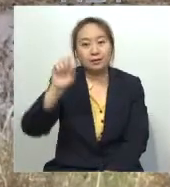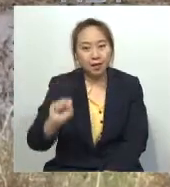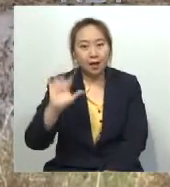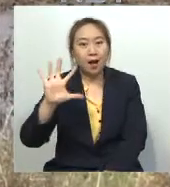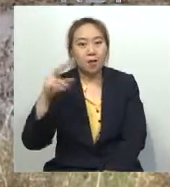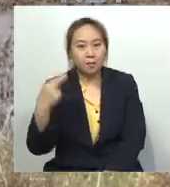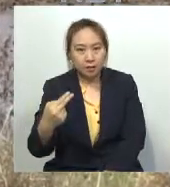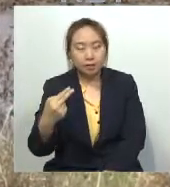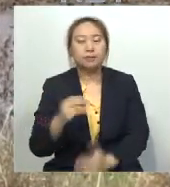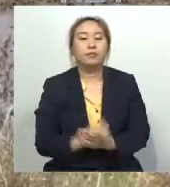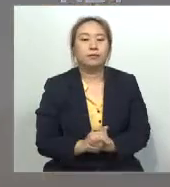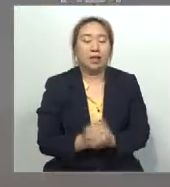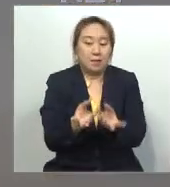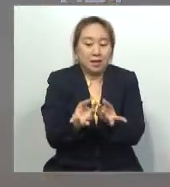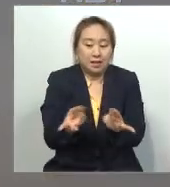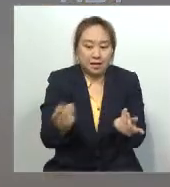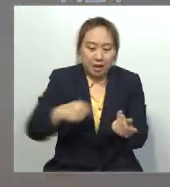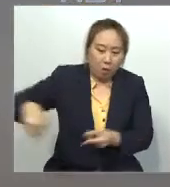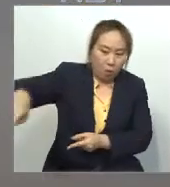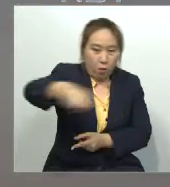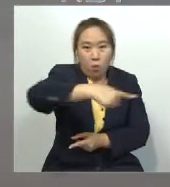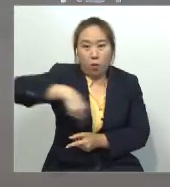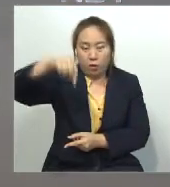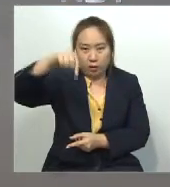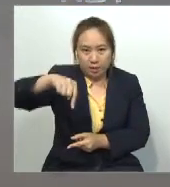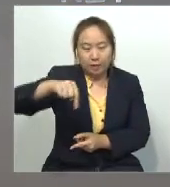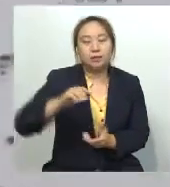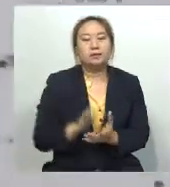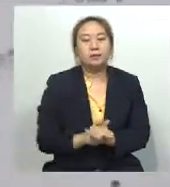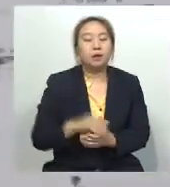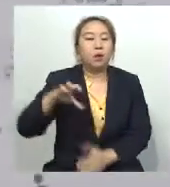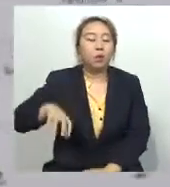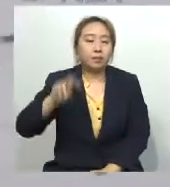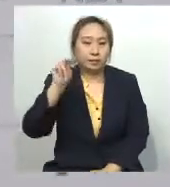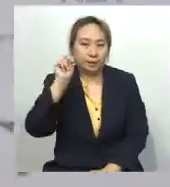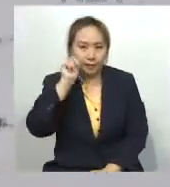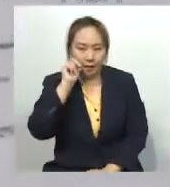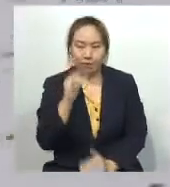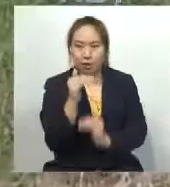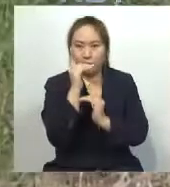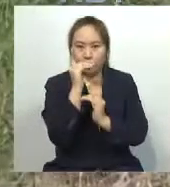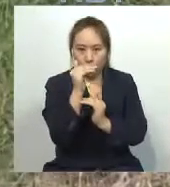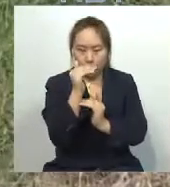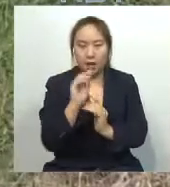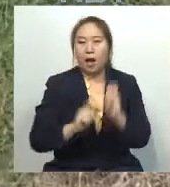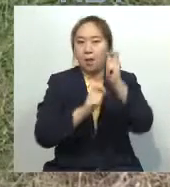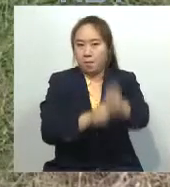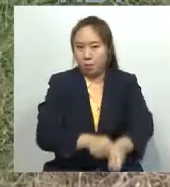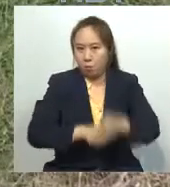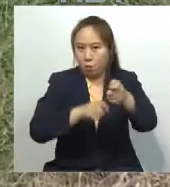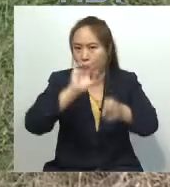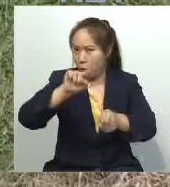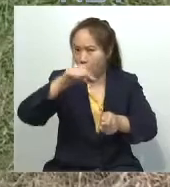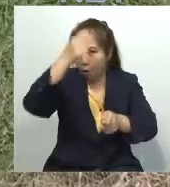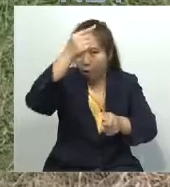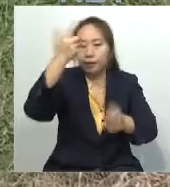1,150,000 ไร่พื้นที่นี้นะครับจะเป็นพื้นที่ที่กรมชลประทานจะกำหนดให้มีการเพาะปลูกก่อนพื้นที่อื่